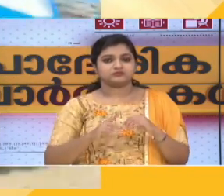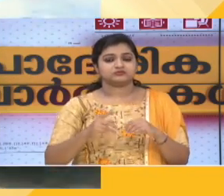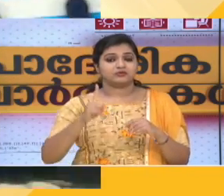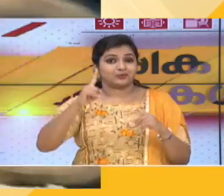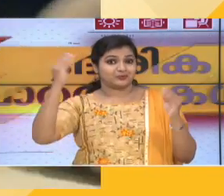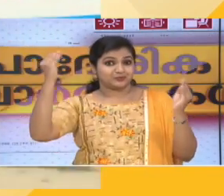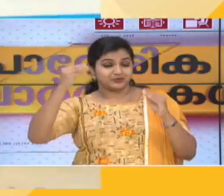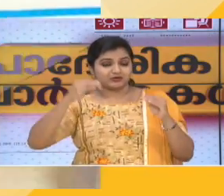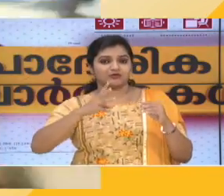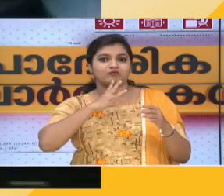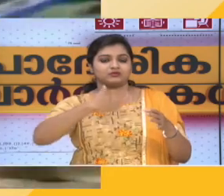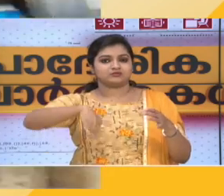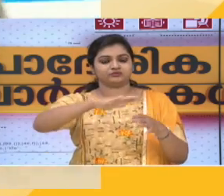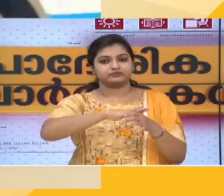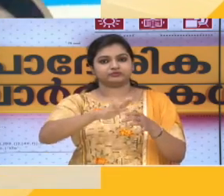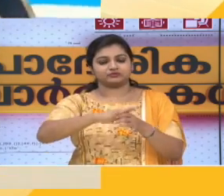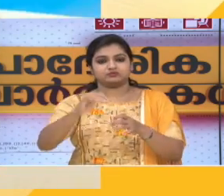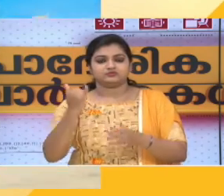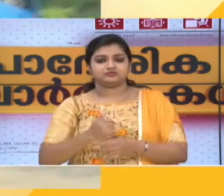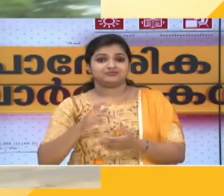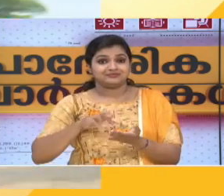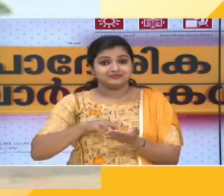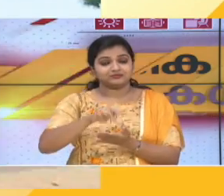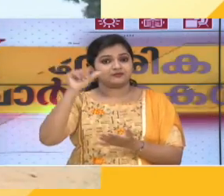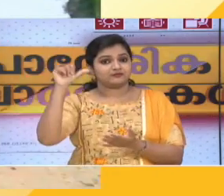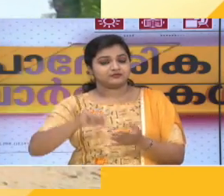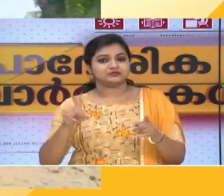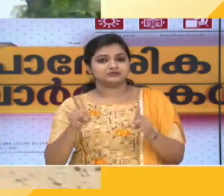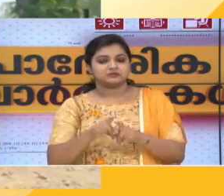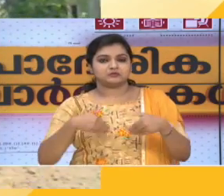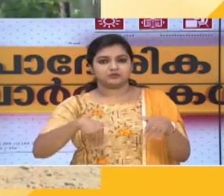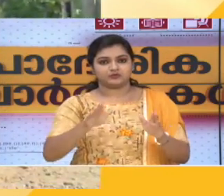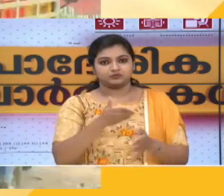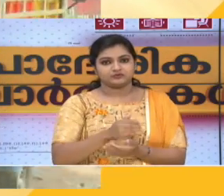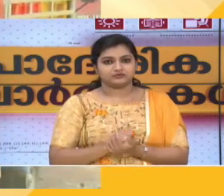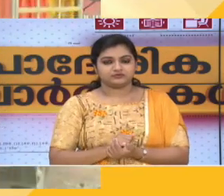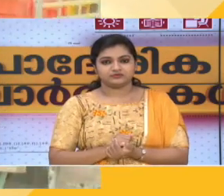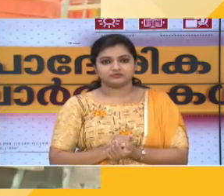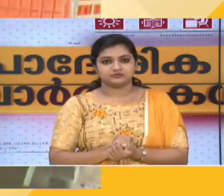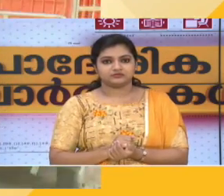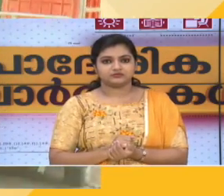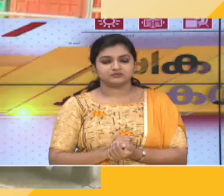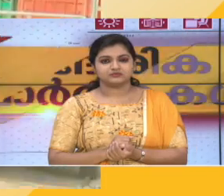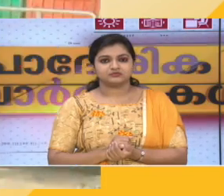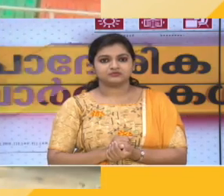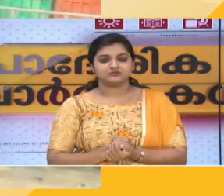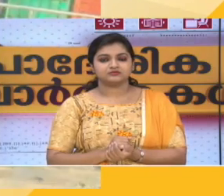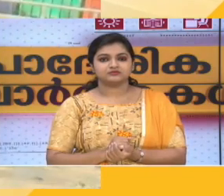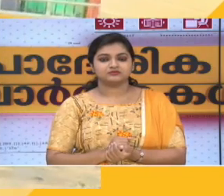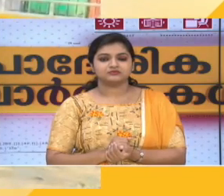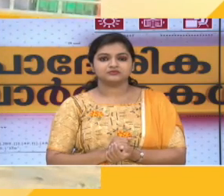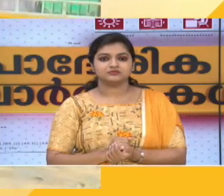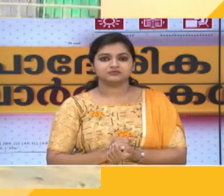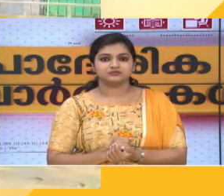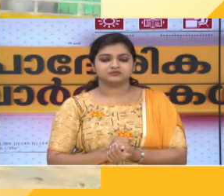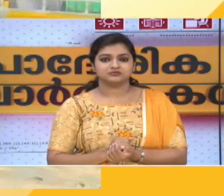മുഴുവൻ കുളങ്ങളായി മാറും. കാൽനട യാത്രക്കാർക്ക് പോലും സഞ്ചരിക്കാൻ കഴിയാത്ത അവസ്ഥയാണ് റോഡിൻ്റെ. ഇത് ഇവിടുത്തെ നാട്ടുകാർ ഇതിൽ